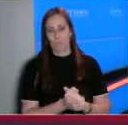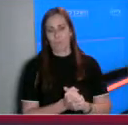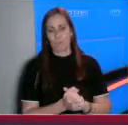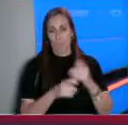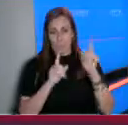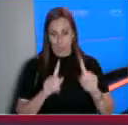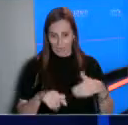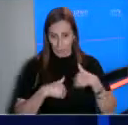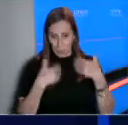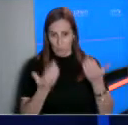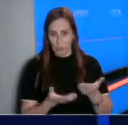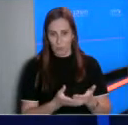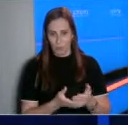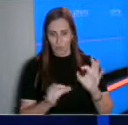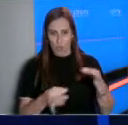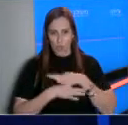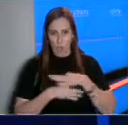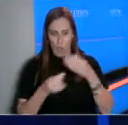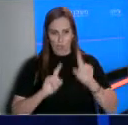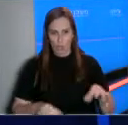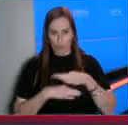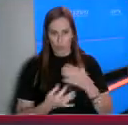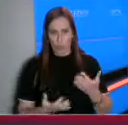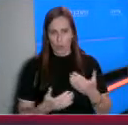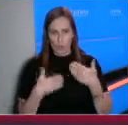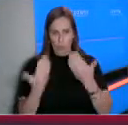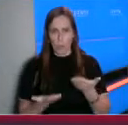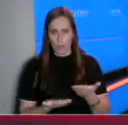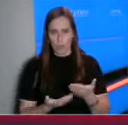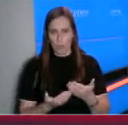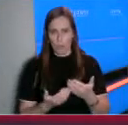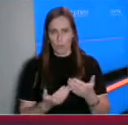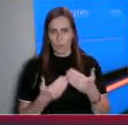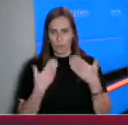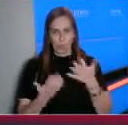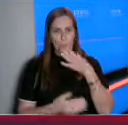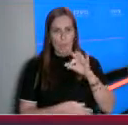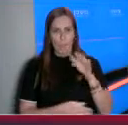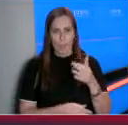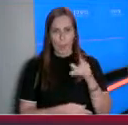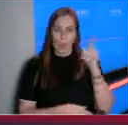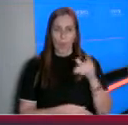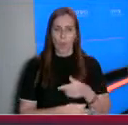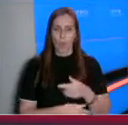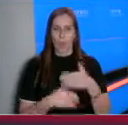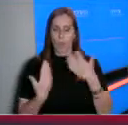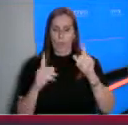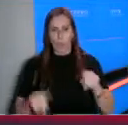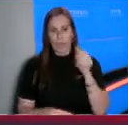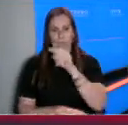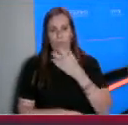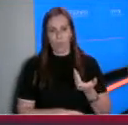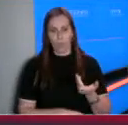בגז של הציבור? אורגינל, כן. זה שלנו, מה זאת אומרת נתנו? נתנו את ים המלח להוא, ואת הגז